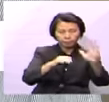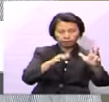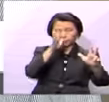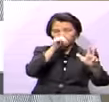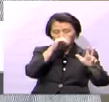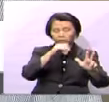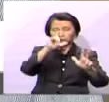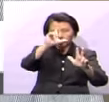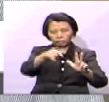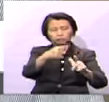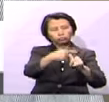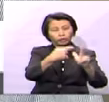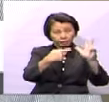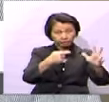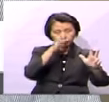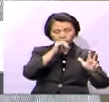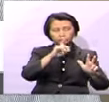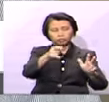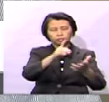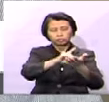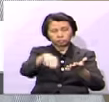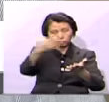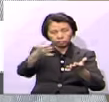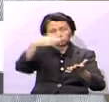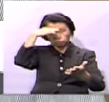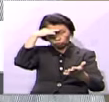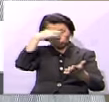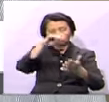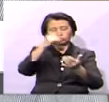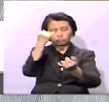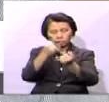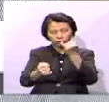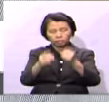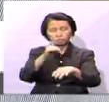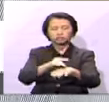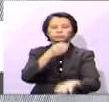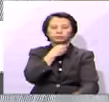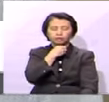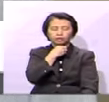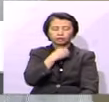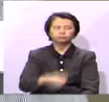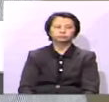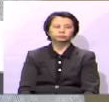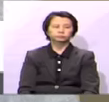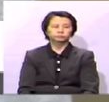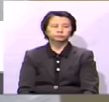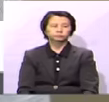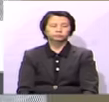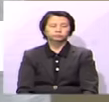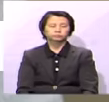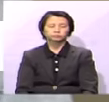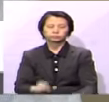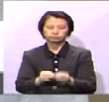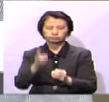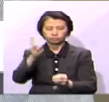Melaka, kemudian minggu berikutnya di Johor Bahru dan akhir sekali di Perak. Jadi yang keduanya